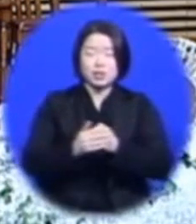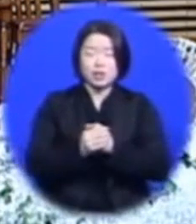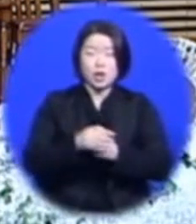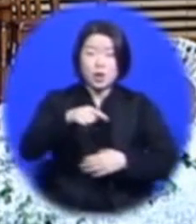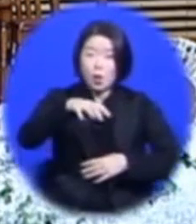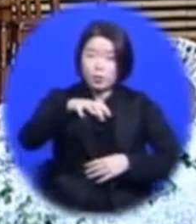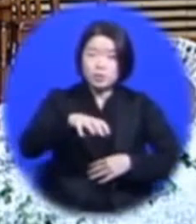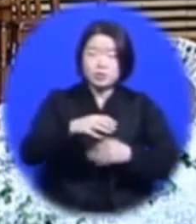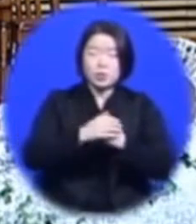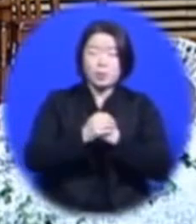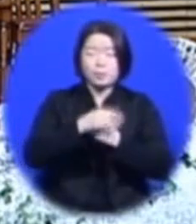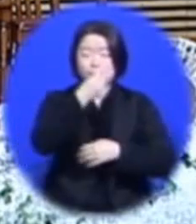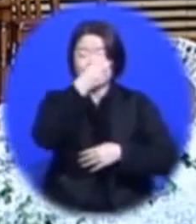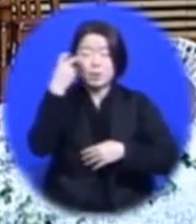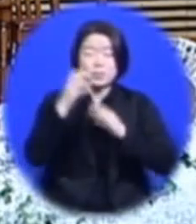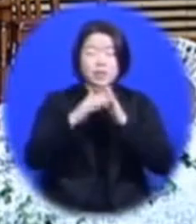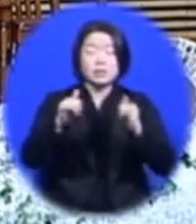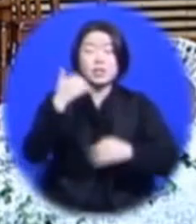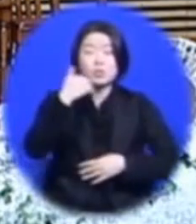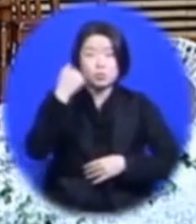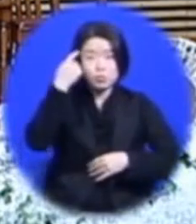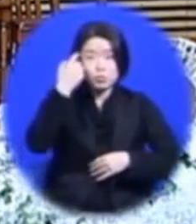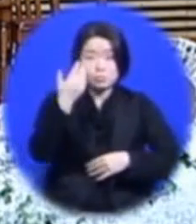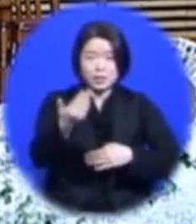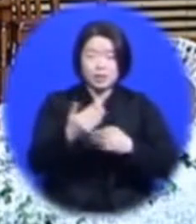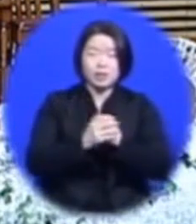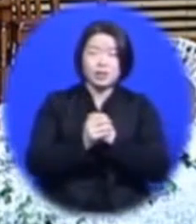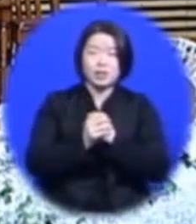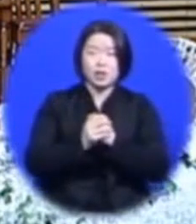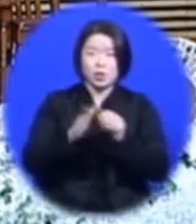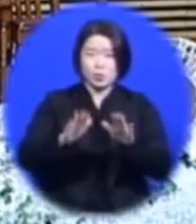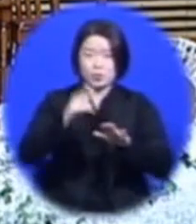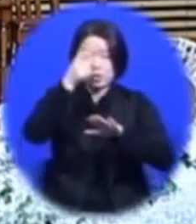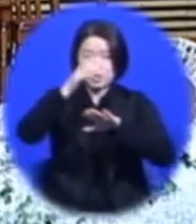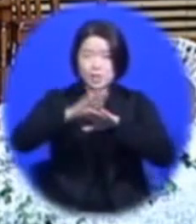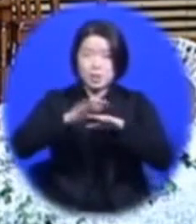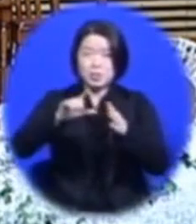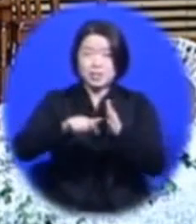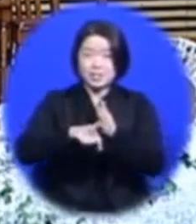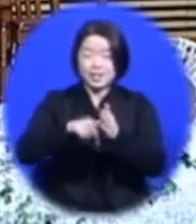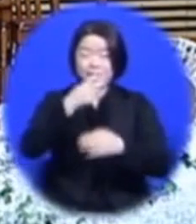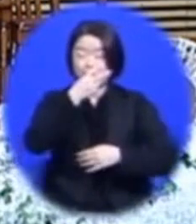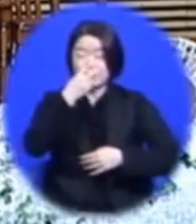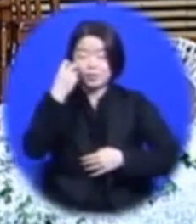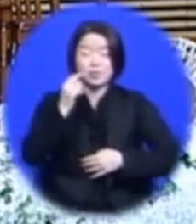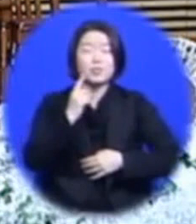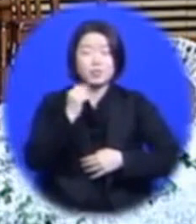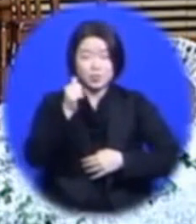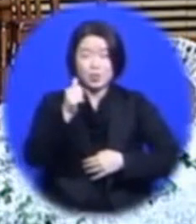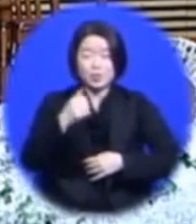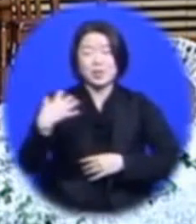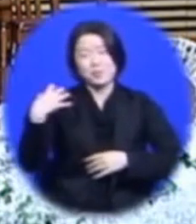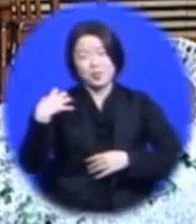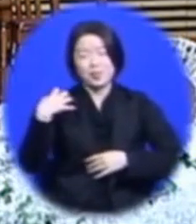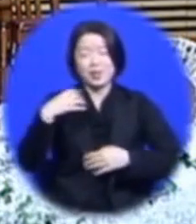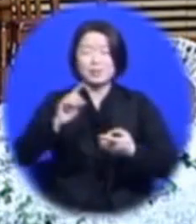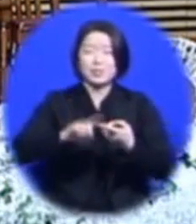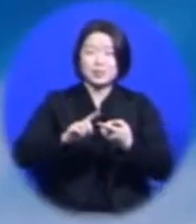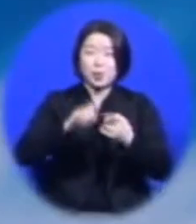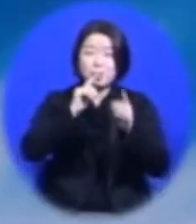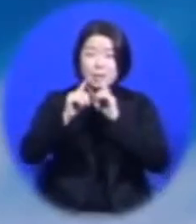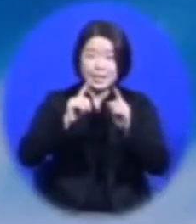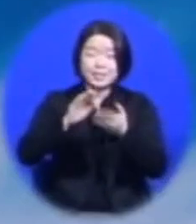여기서 잠자는 자가 누굴까요? 오늘은 예배 시간에 잠자기가 참 부담스러운 말씀이기도